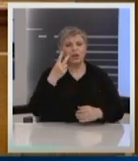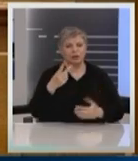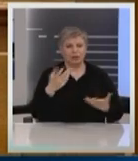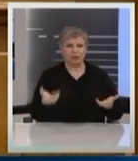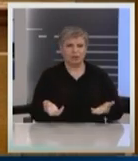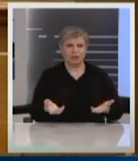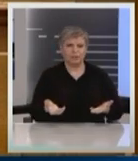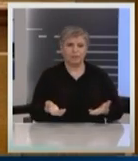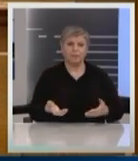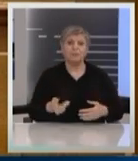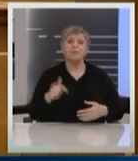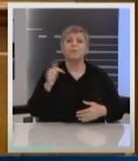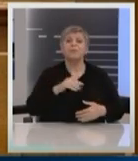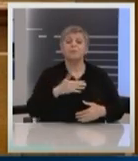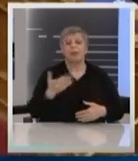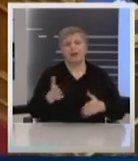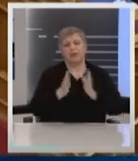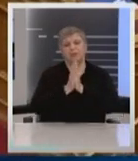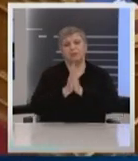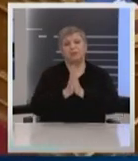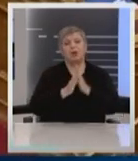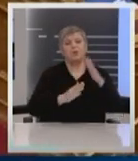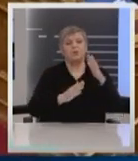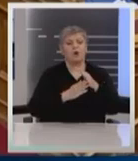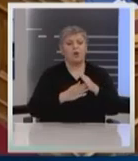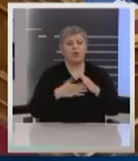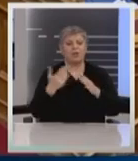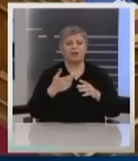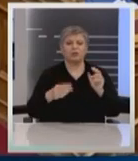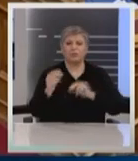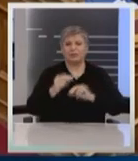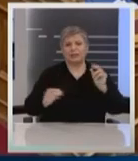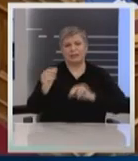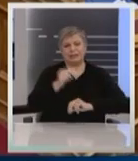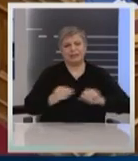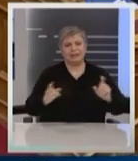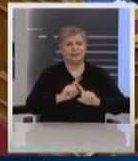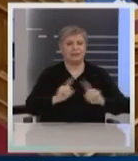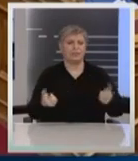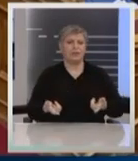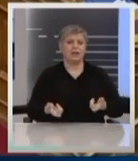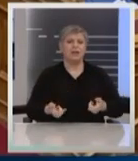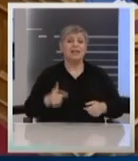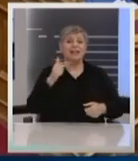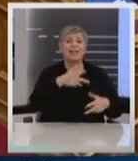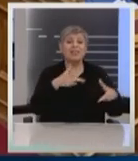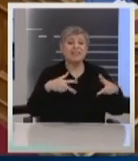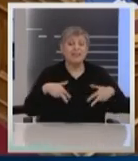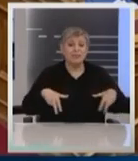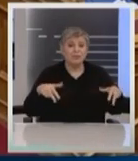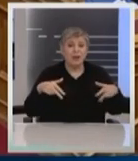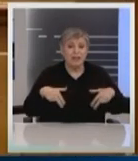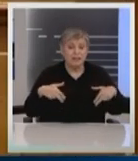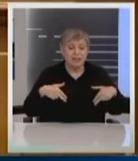επειδή έχουμε ξεπεράσει τον χρόνο, κύριε Πρόεδρε. Πόνους. Μην ανοίγουμε διάλογο. Για να είναι εδώ, σας πήρε πόνους, κυρίες και κύριοι. Λοιπόν,